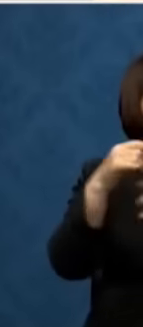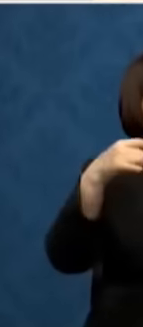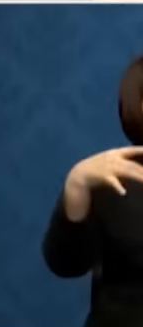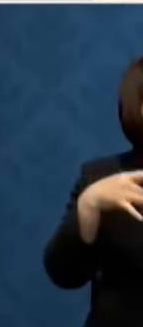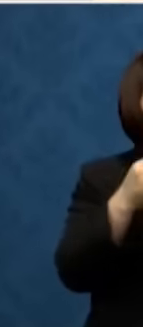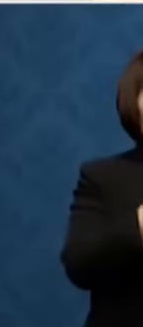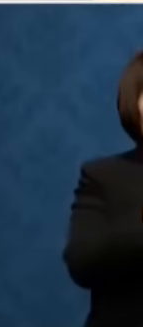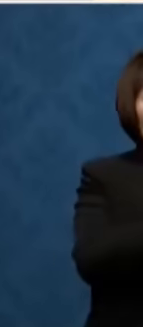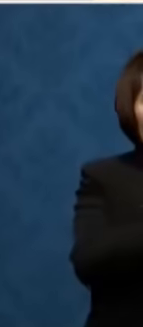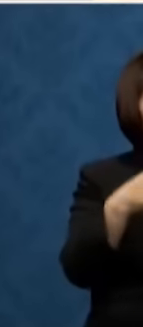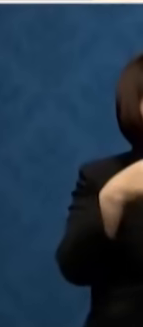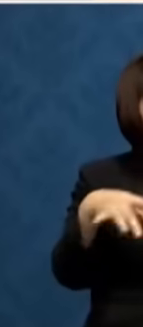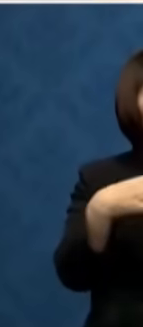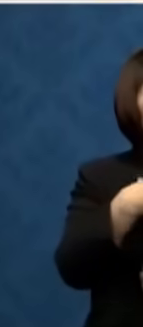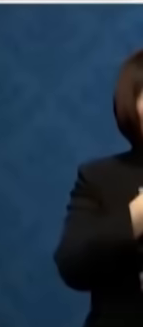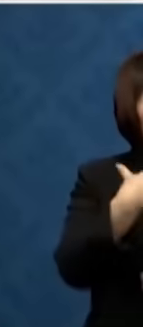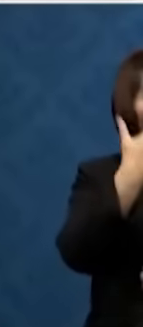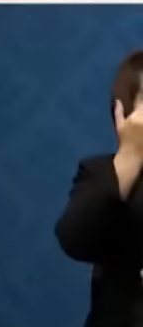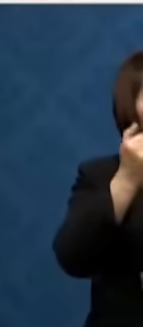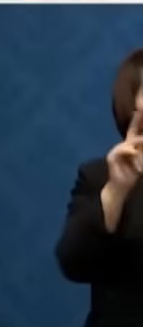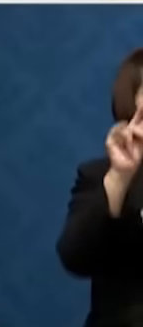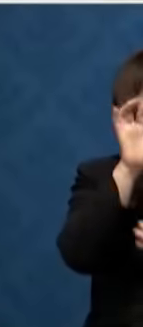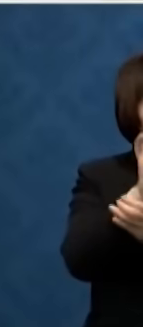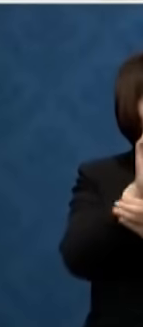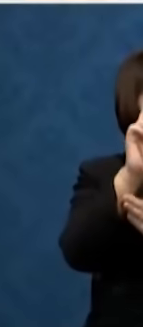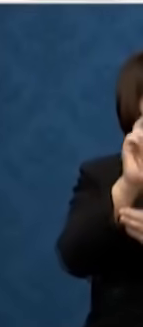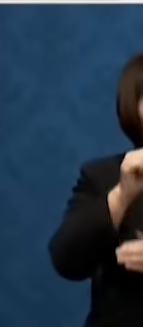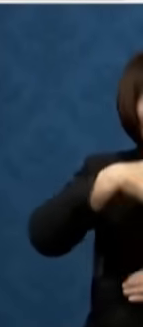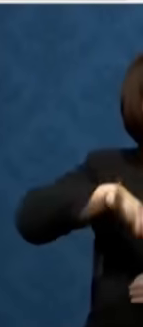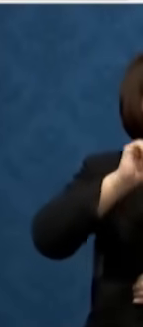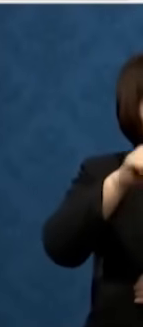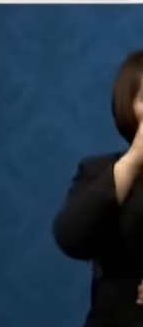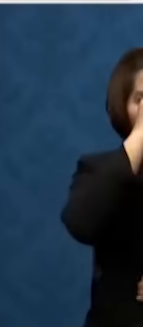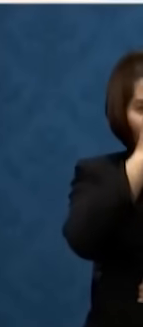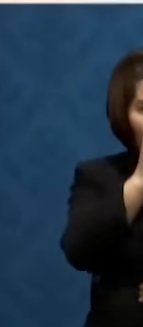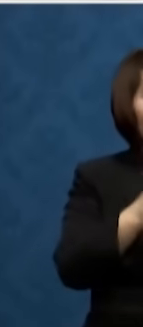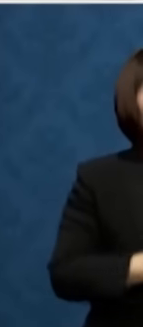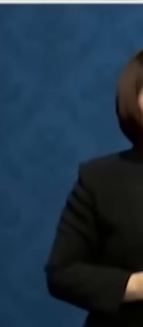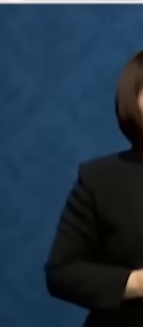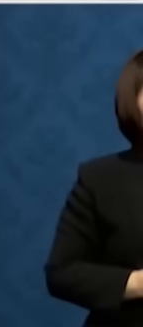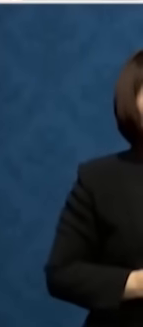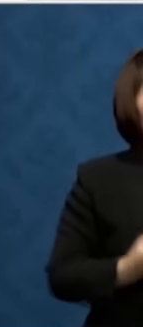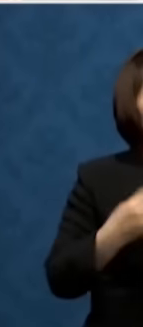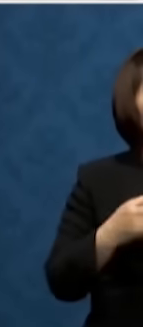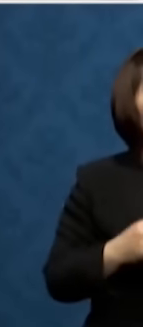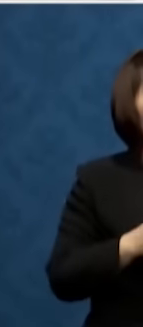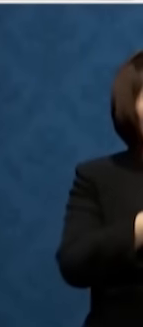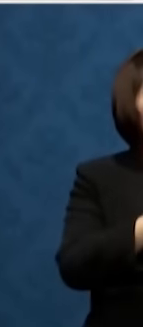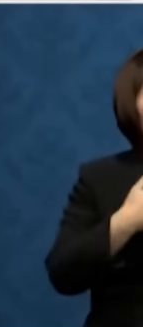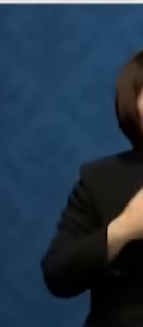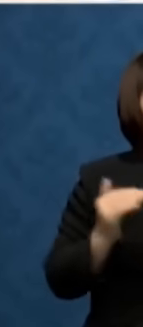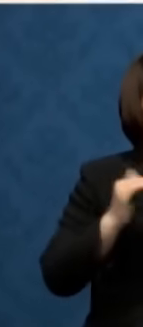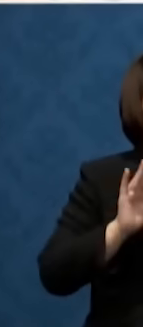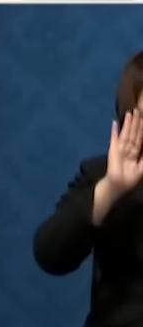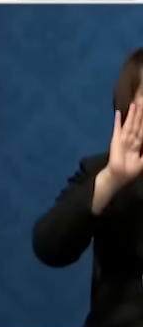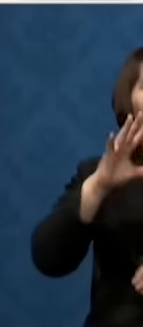ภาซึ่งเป็นสิ่งที่พวกเราต้องเคารพนะครับฉะนั้นเมื่อมีการลุกขึ้นมายืนเสนอชื่อผมจึงใช้สิทธิ์ขึ้นมาประท้วงแ